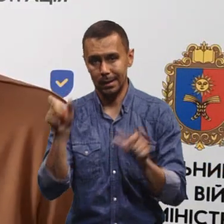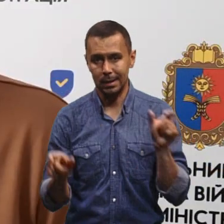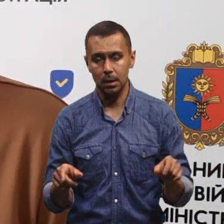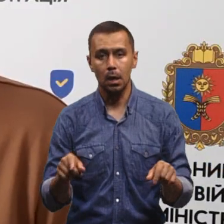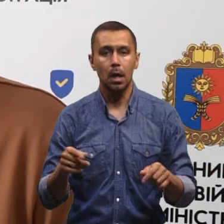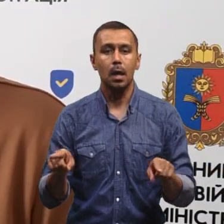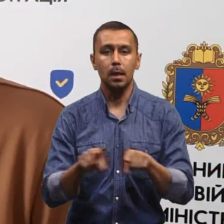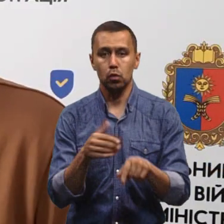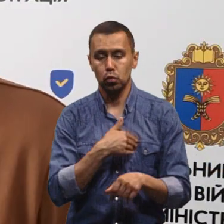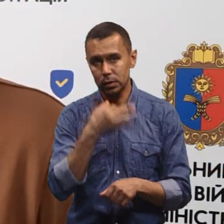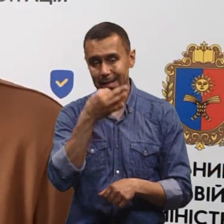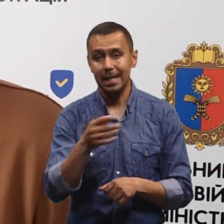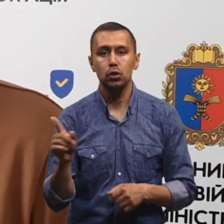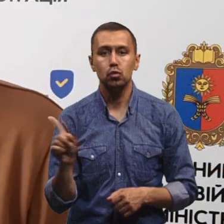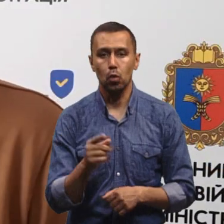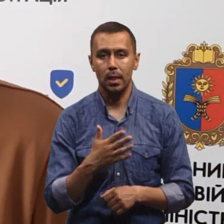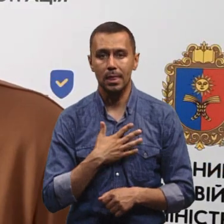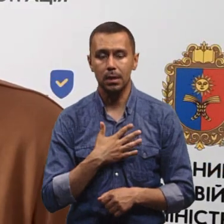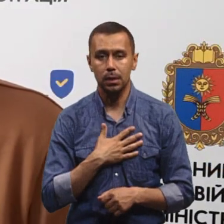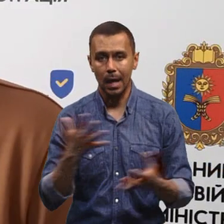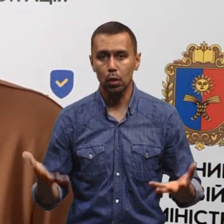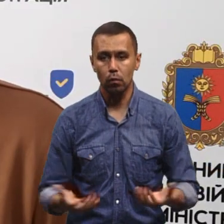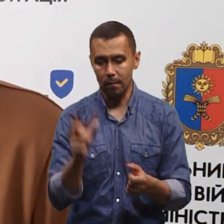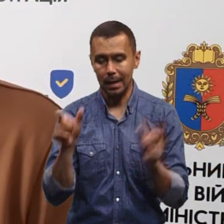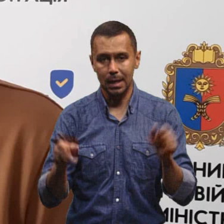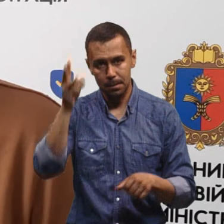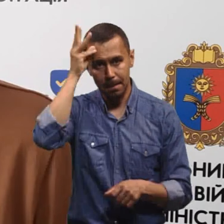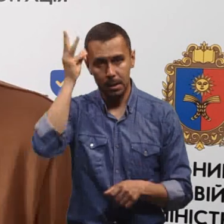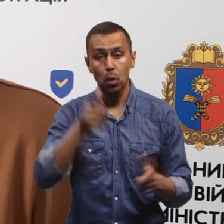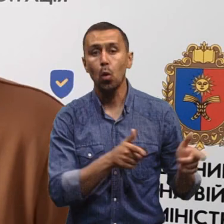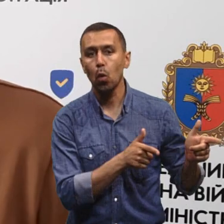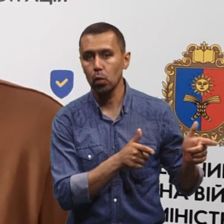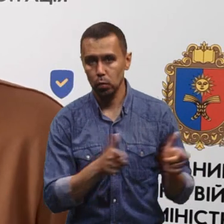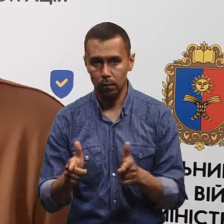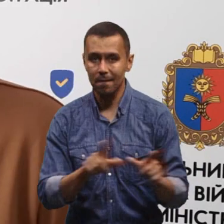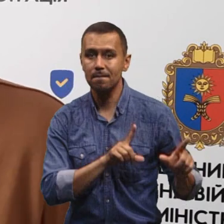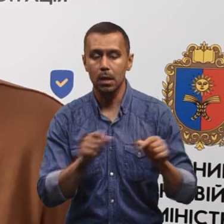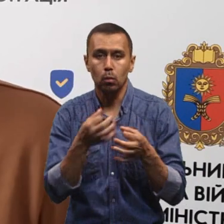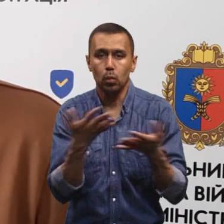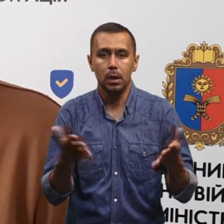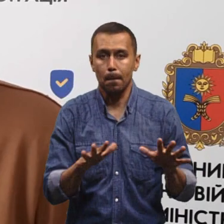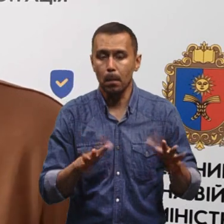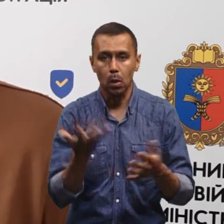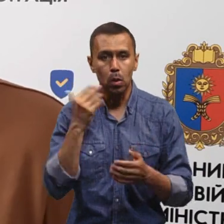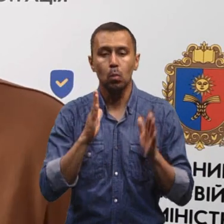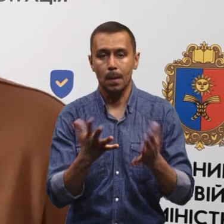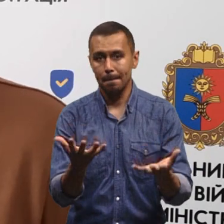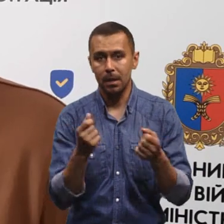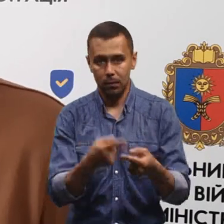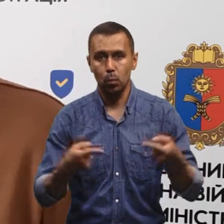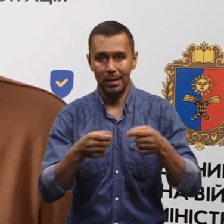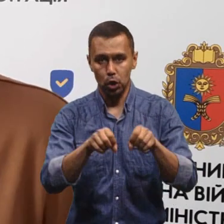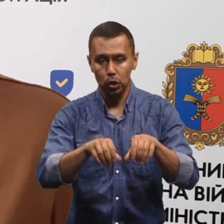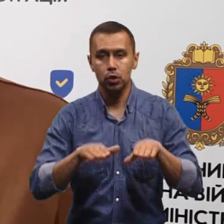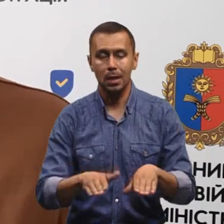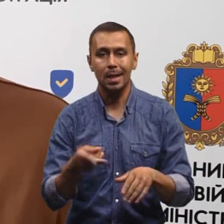хочу зазначити, що наші рятувальники з Хмельниччини готові виїхати в будь-який момент, коли буде прийнято відповідне